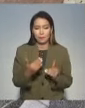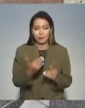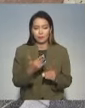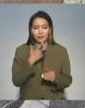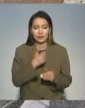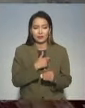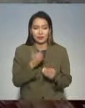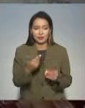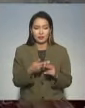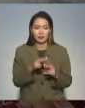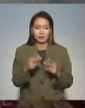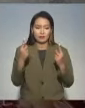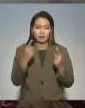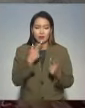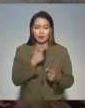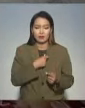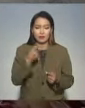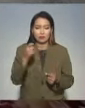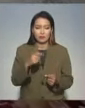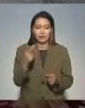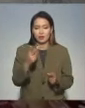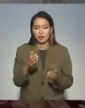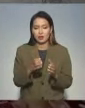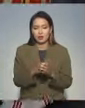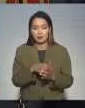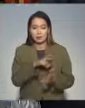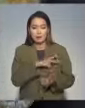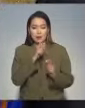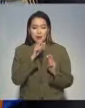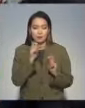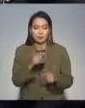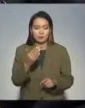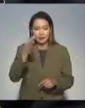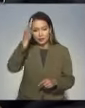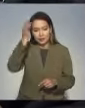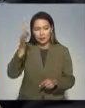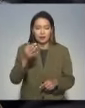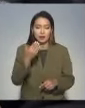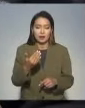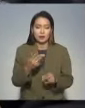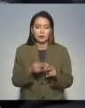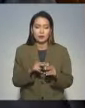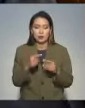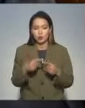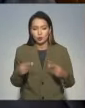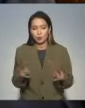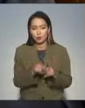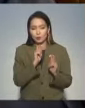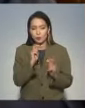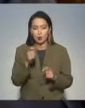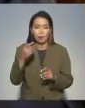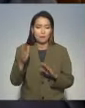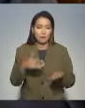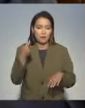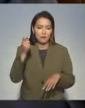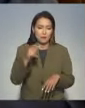награжден орденом Великой Отечественной войны второй степени, медалями за победу над Германией, маршала Жукова и другими. После войны Кожатай